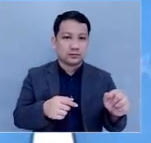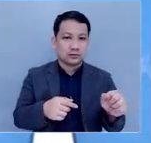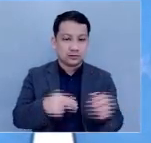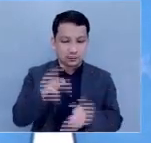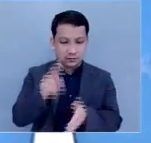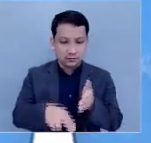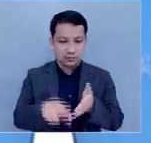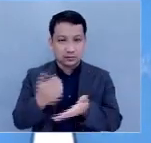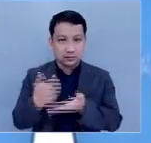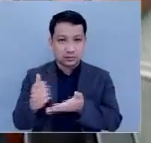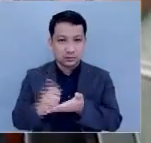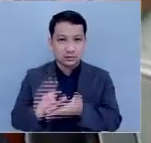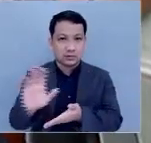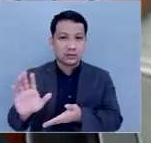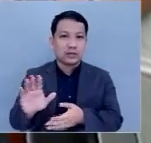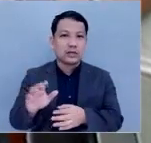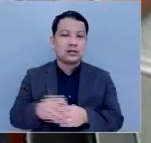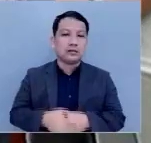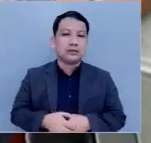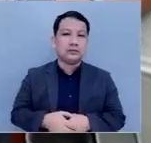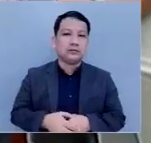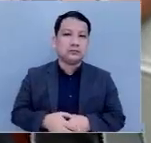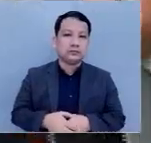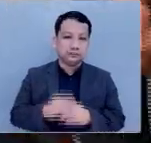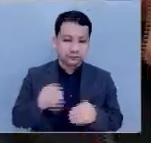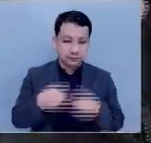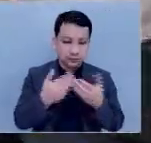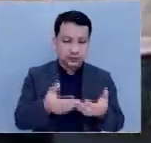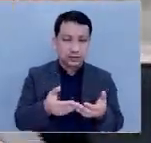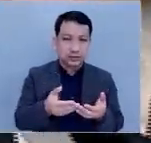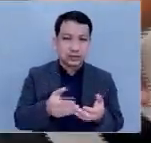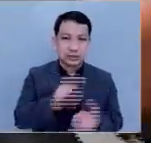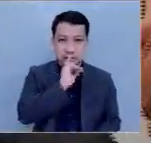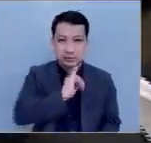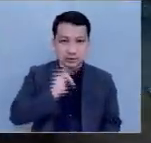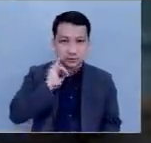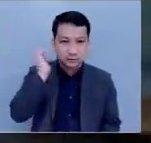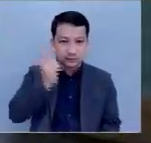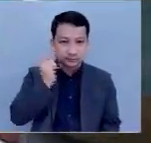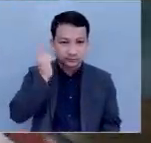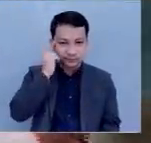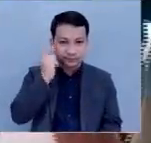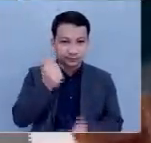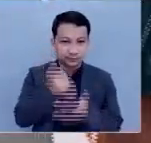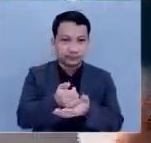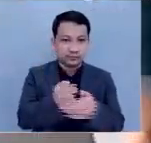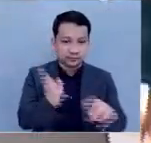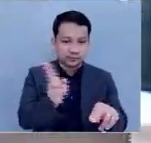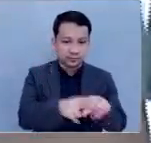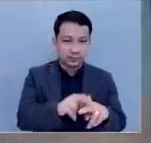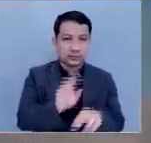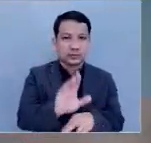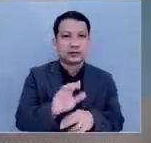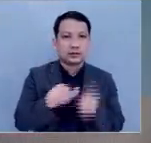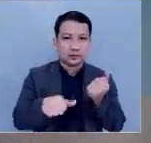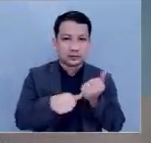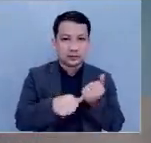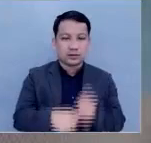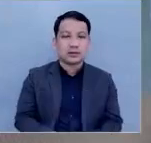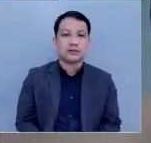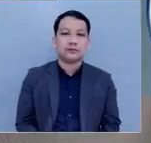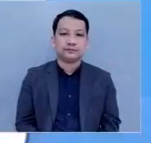burial expenses ni Angeline. Kinausap na rin ng Israeli government ang ahensya para sa karagdagang financial assistance.